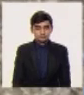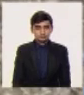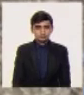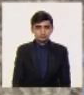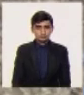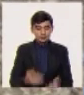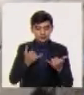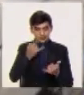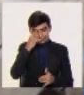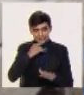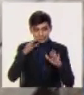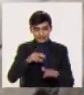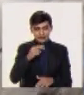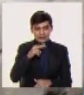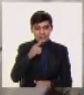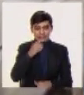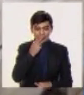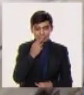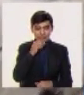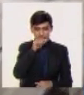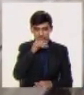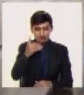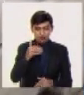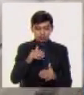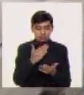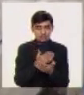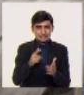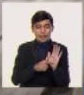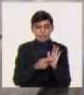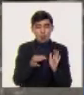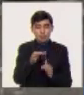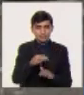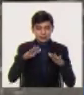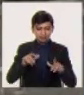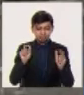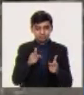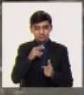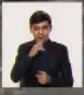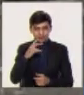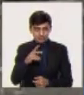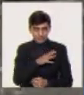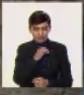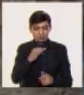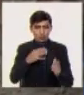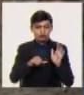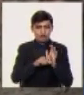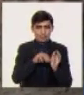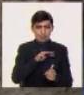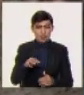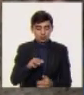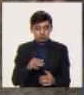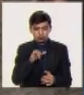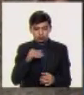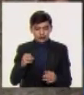На сегодня в Казахстане из-за птичьего гриппа действует карантин в 7 областях. Из общего поголовья птиц 46 миллионов уже погибла